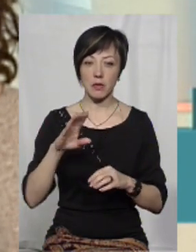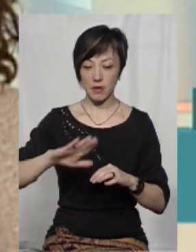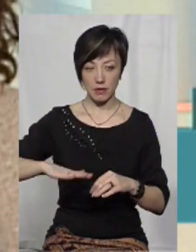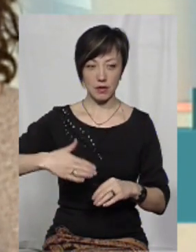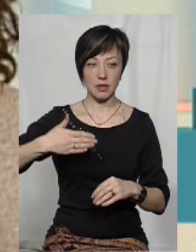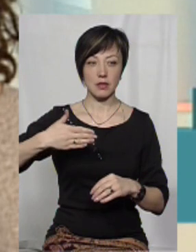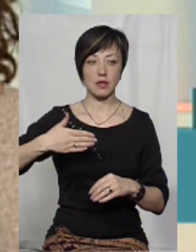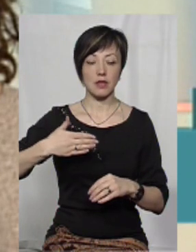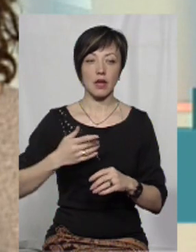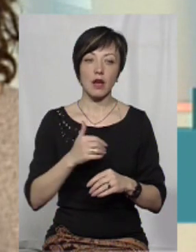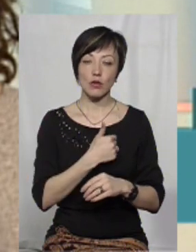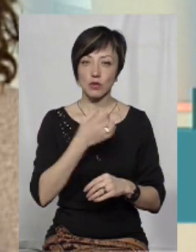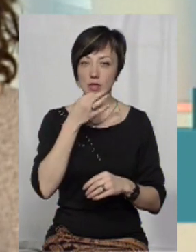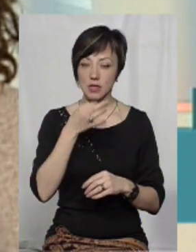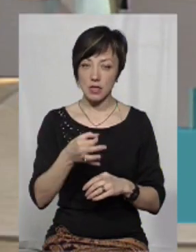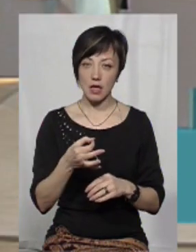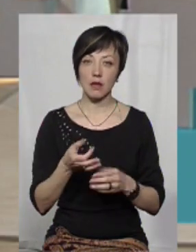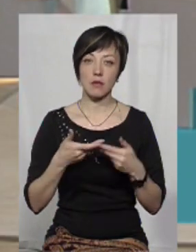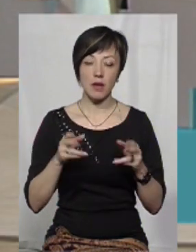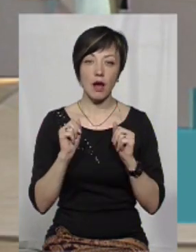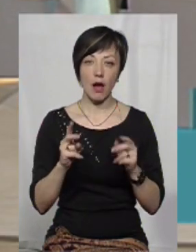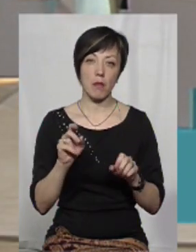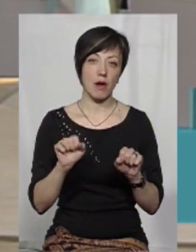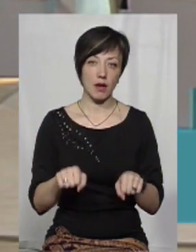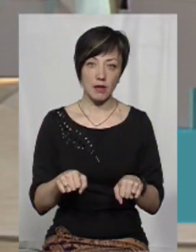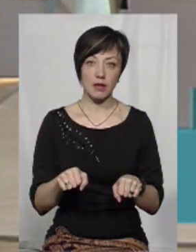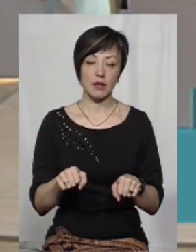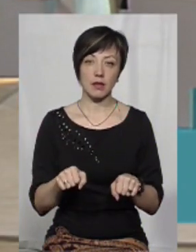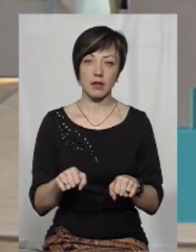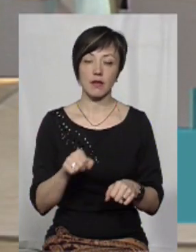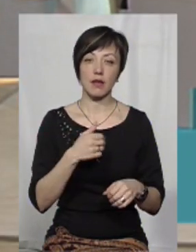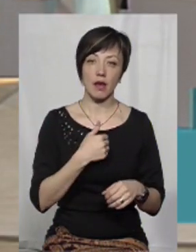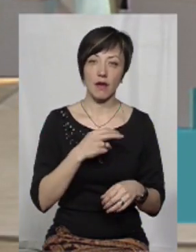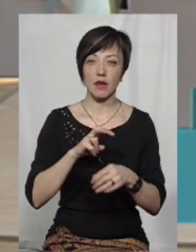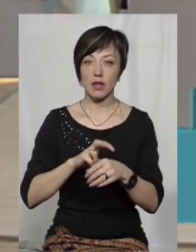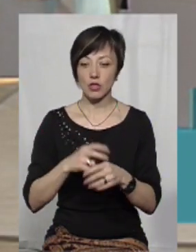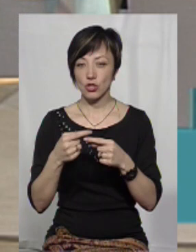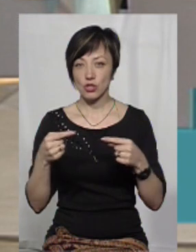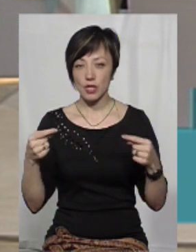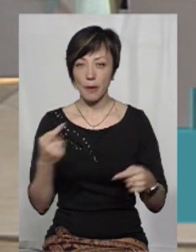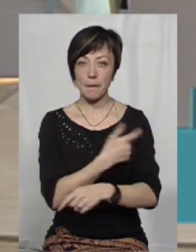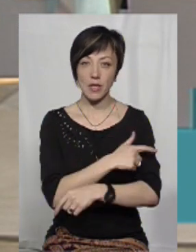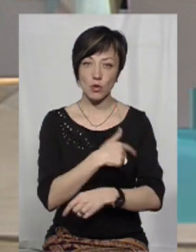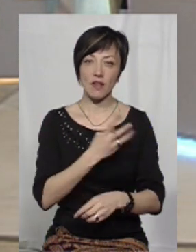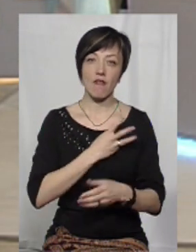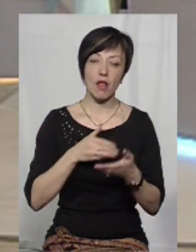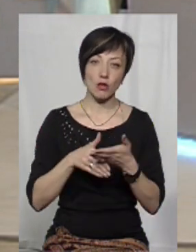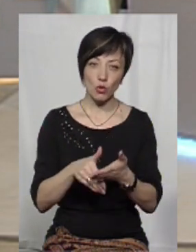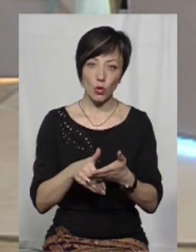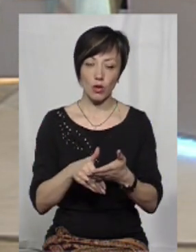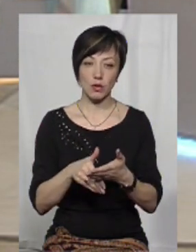стену. То есть я хочу сказать, что мы, как могли, я, врачи, медсестры,